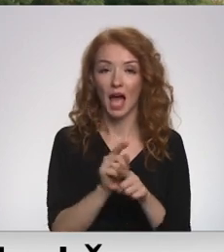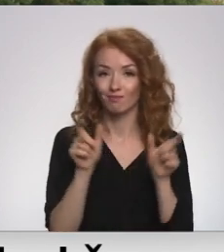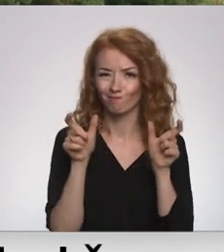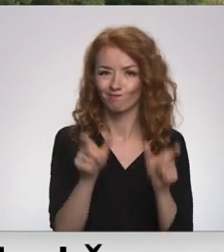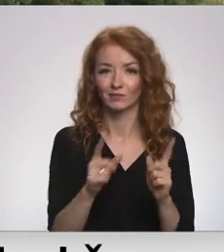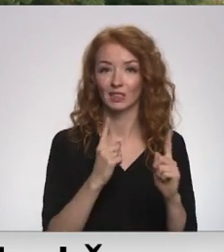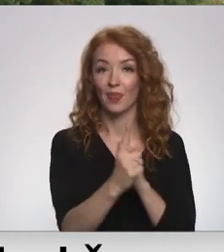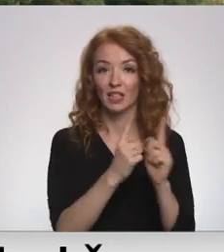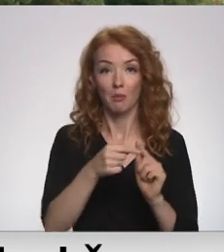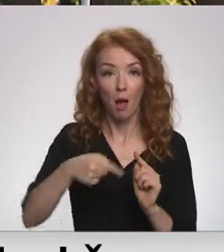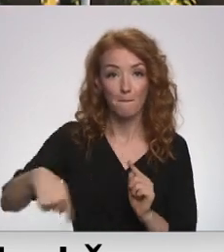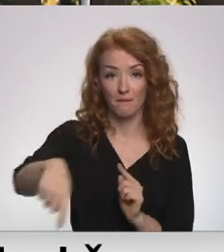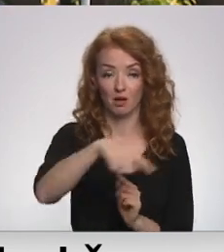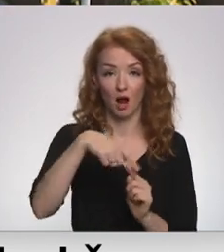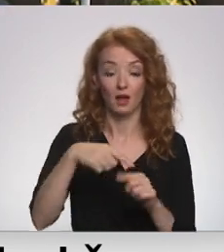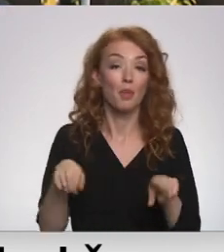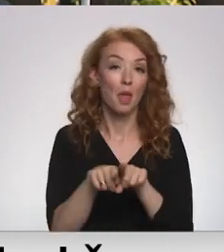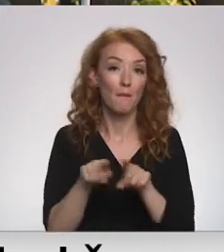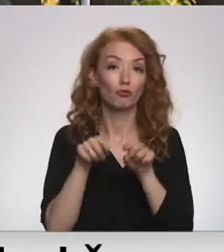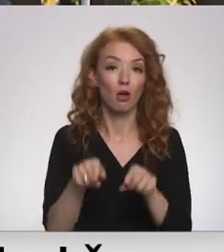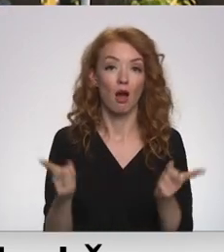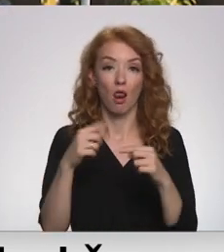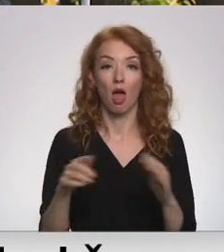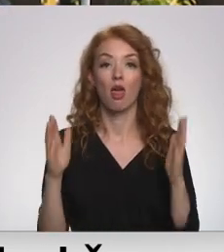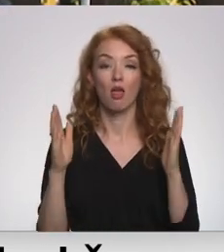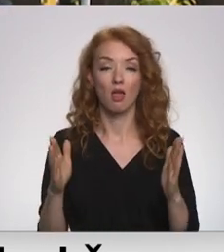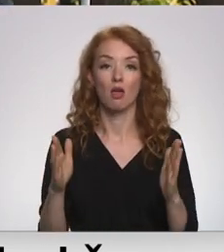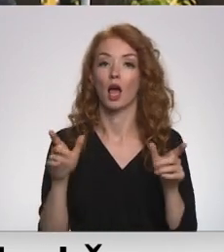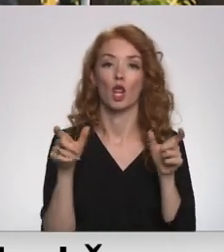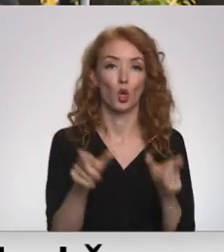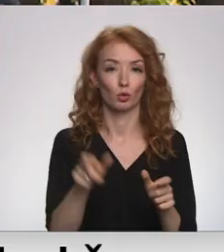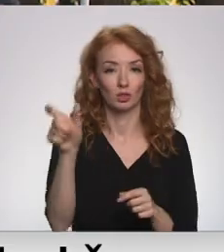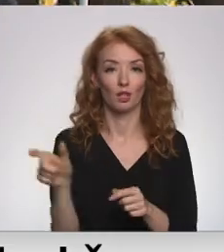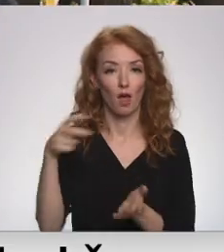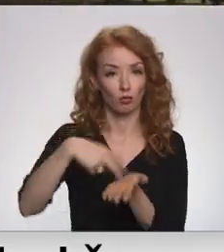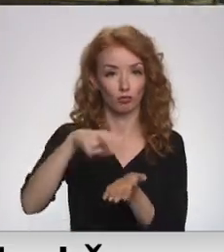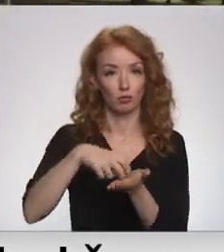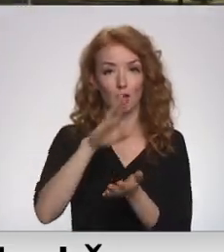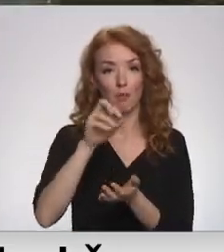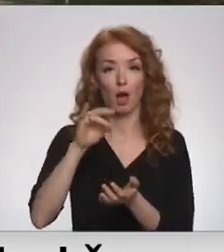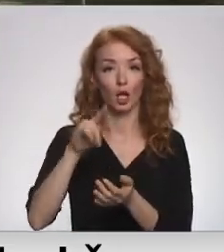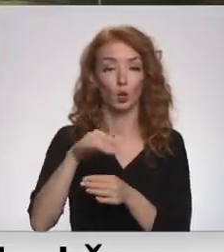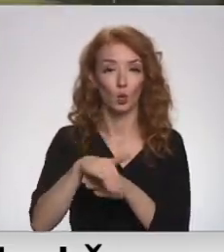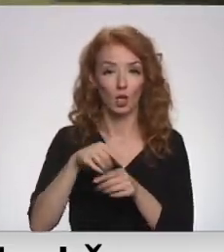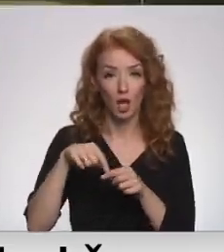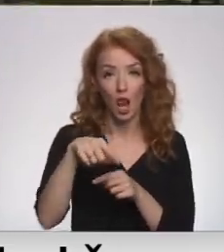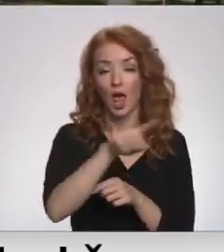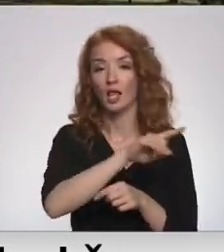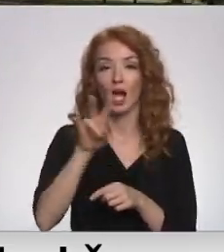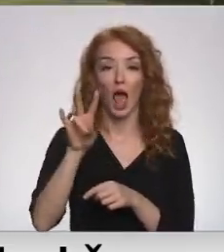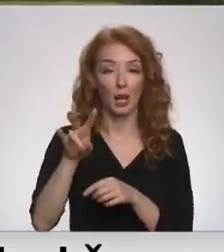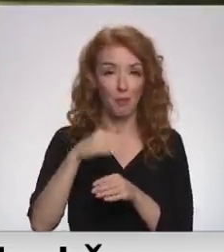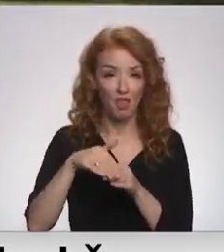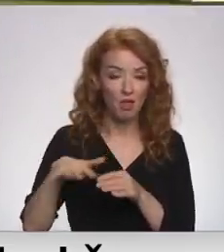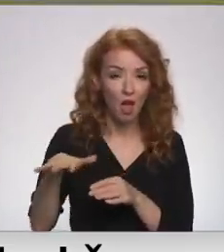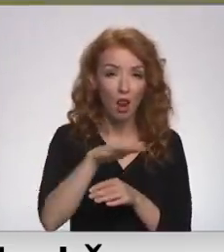satiksme parka apkārtnē. Tāpat šajā laikā slēgta gājēja kustība Bāriņielas posmā no uzvaras bulvāra līdz Hermaņielai, kā